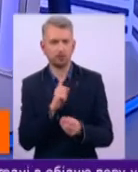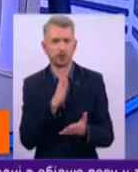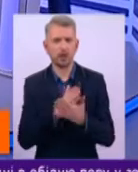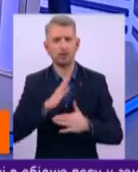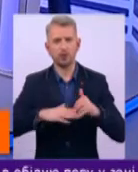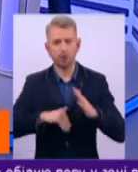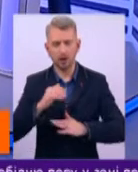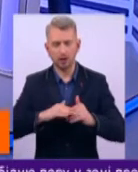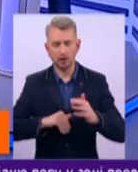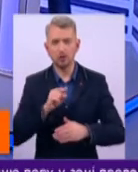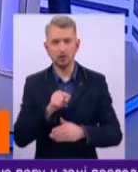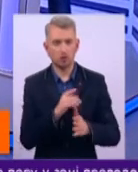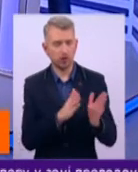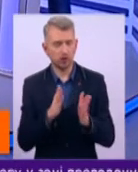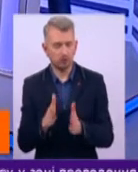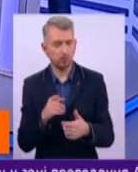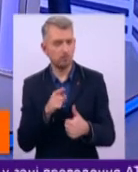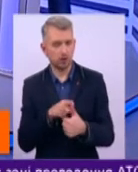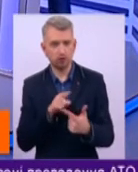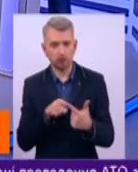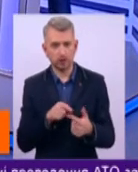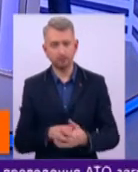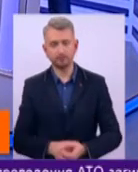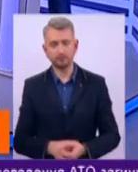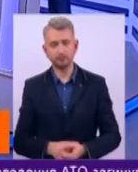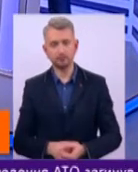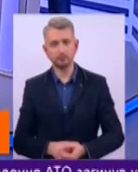руках цього режиму. Це перше. Друге,